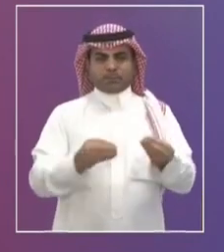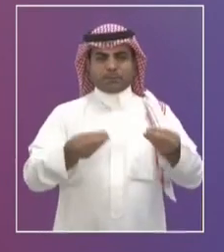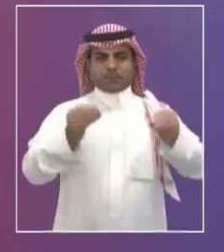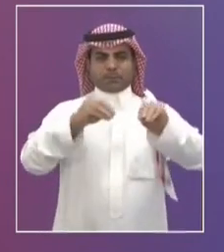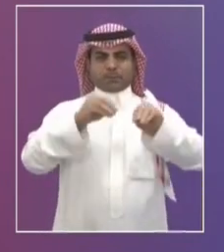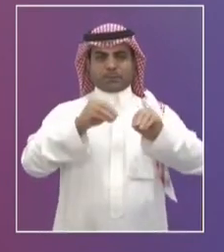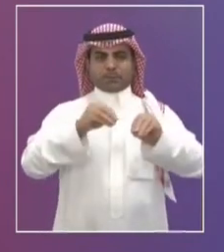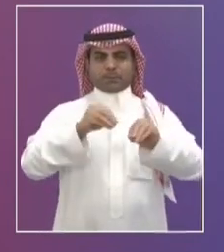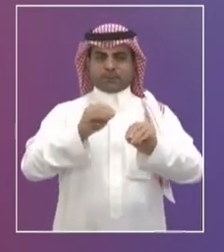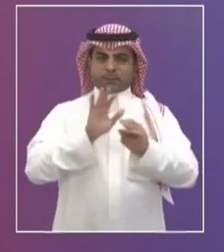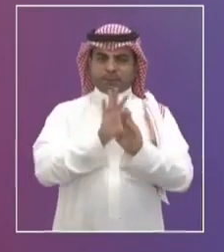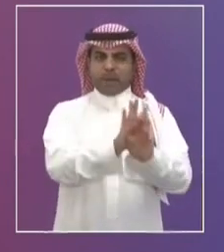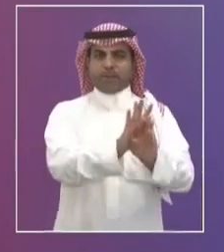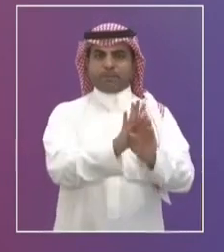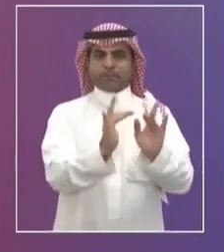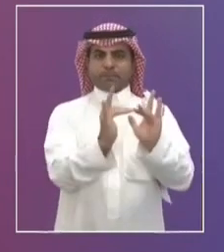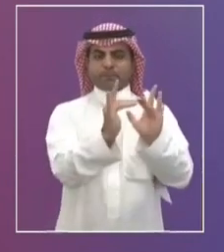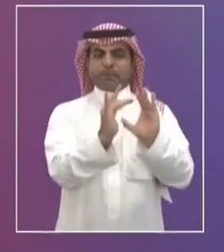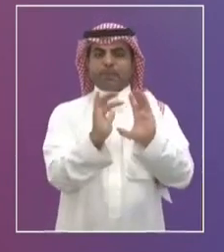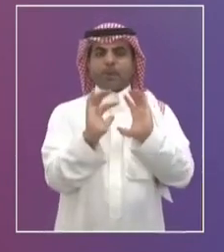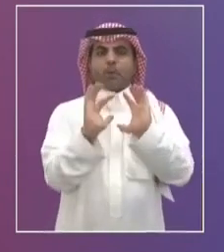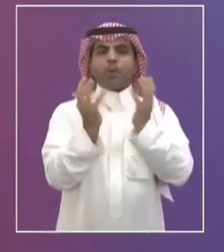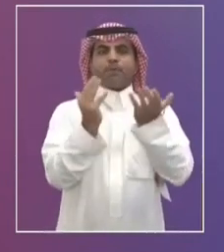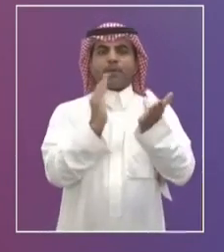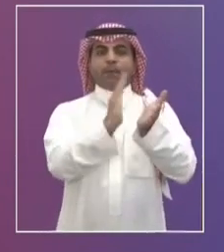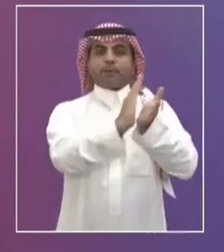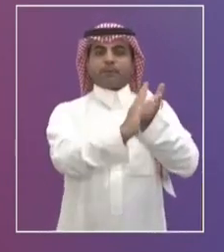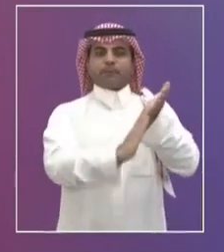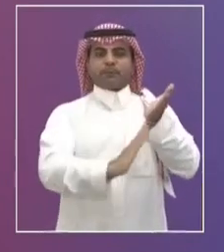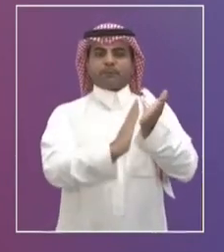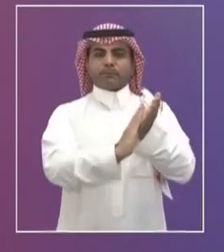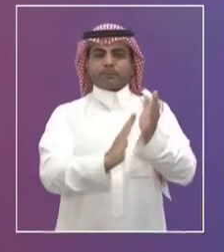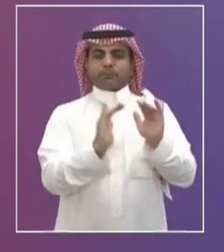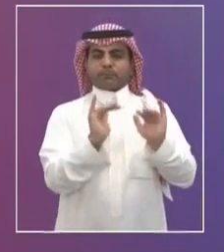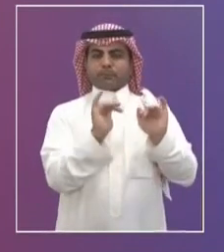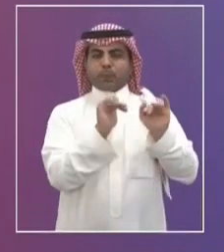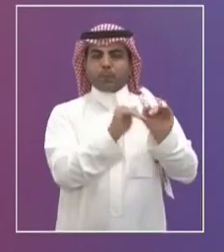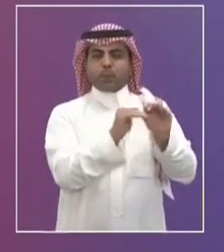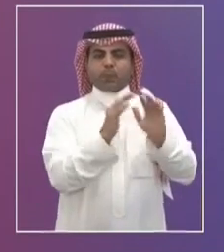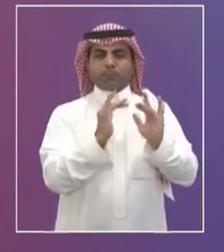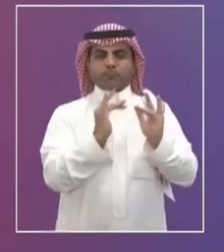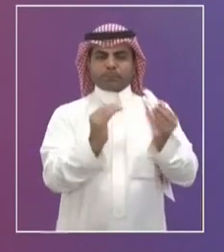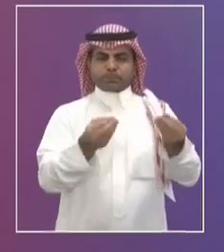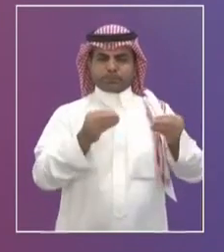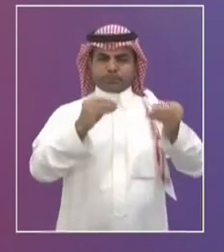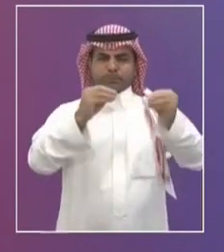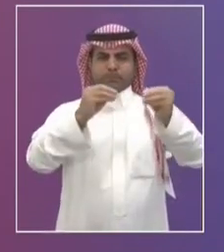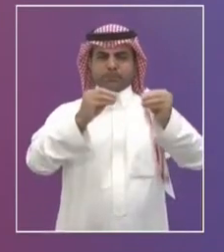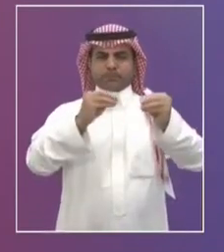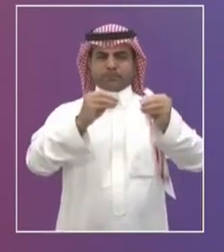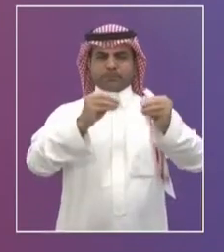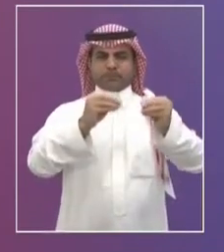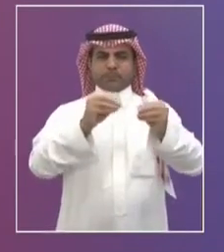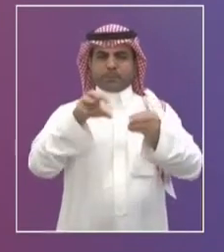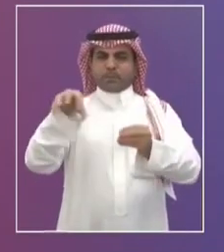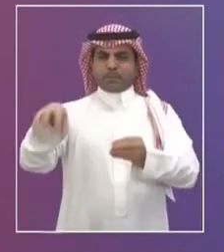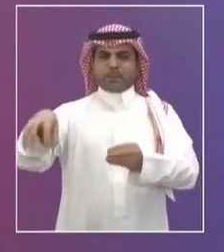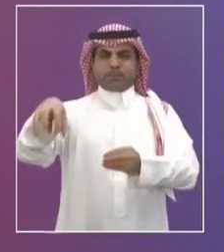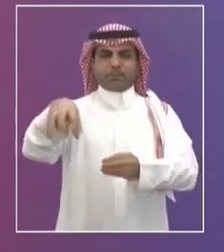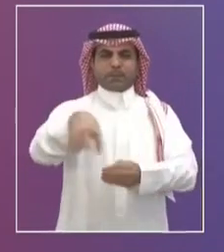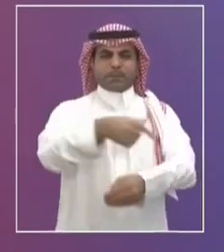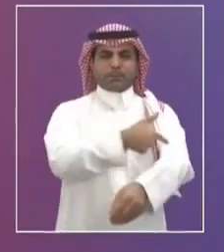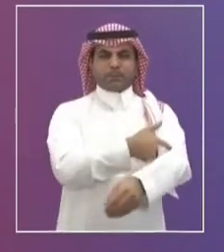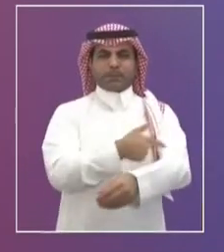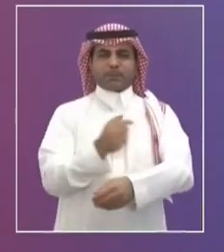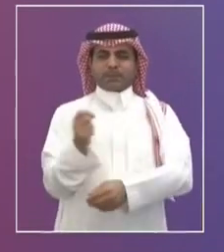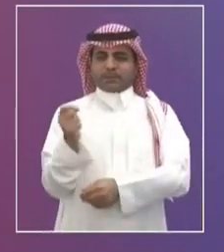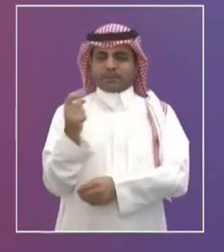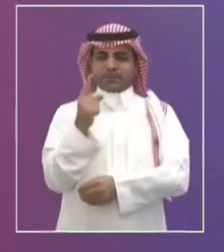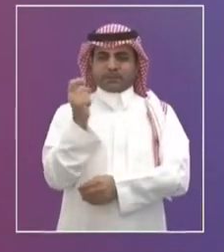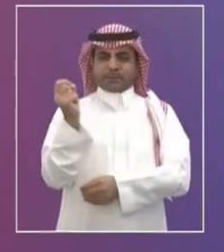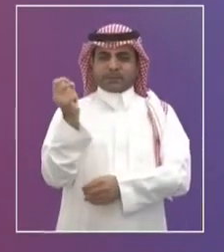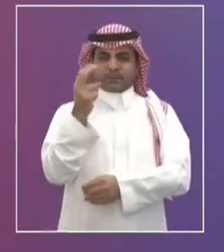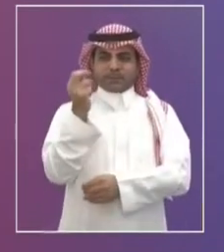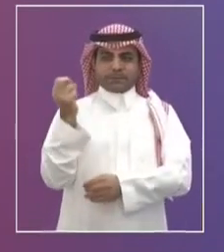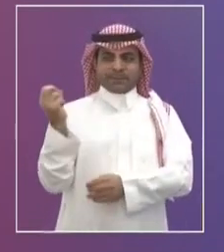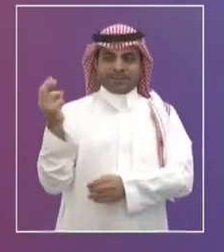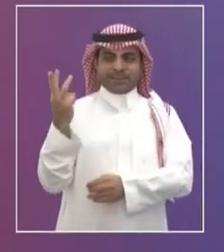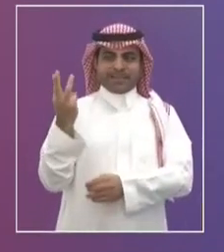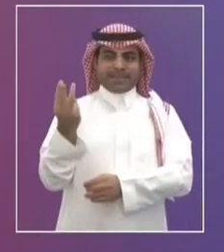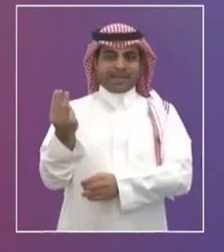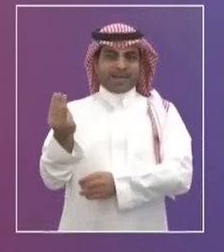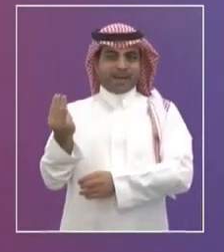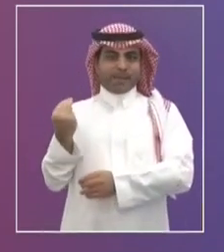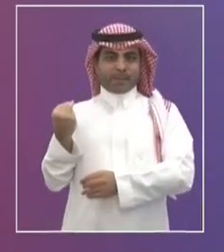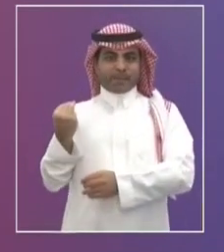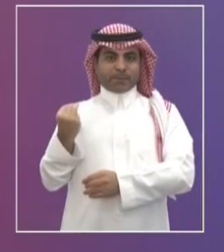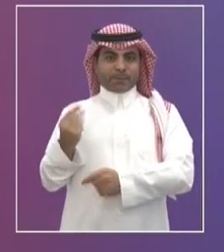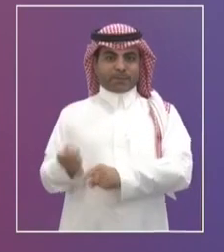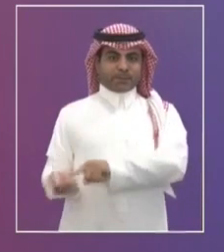في المملكة العربية السعودية وعلى جميع القطاعات الصحية. في خلال 3 أشهر فقط